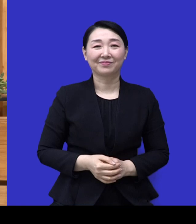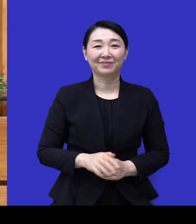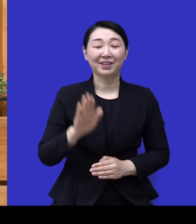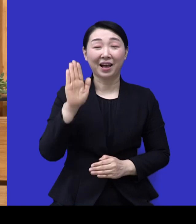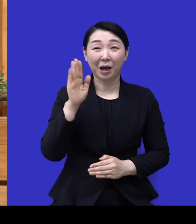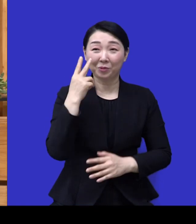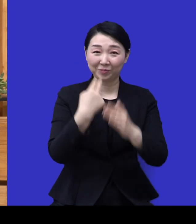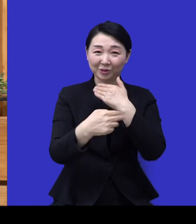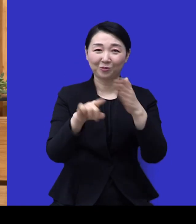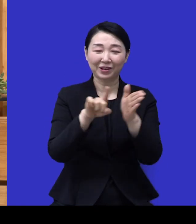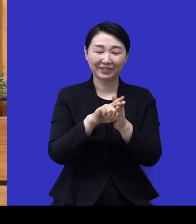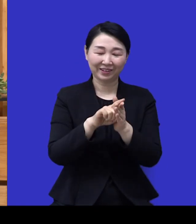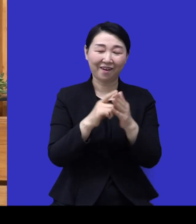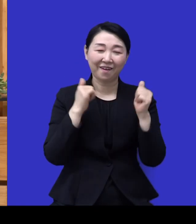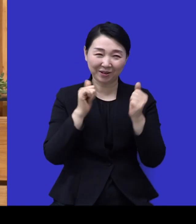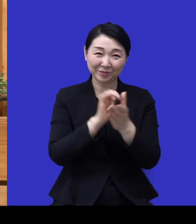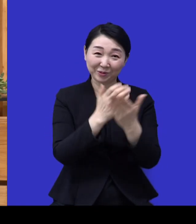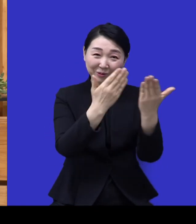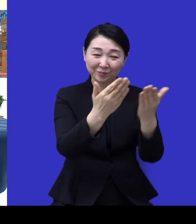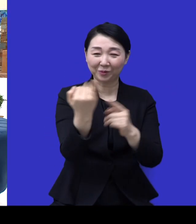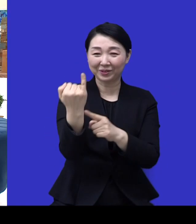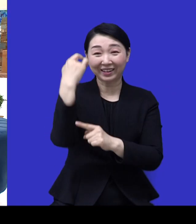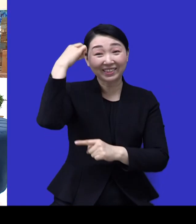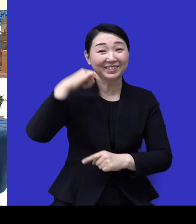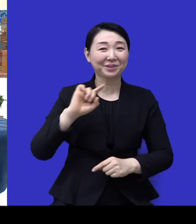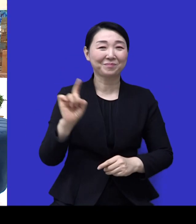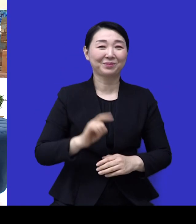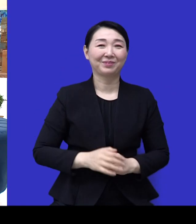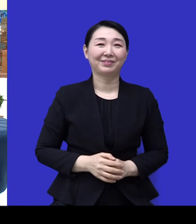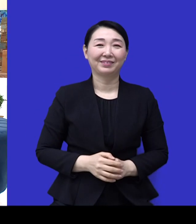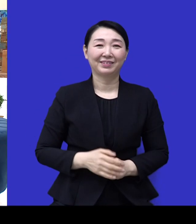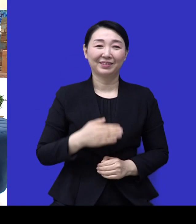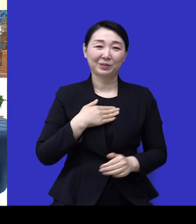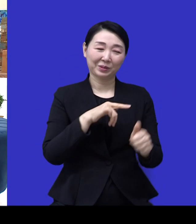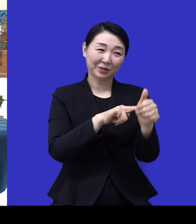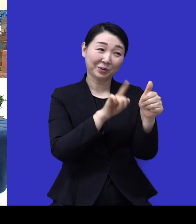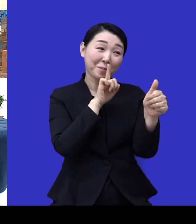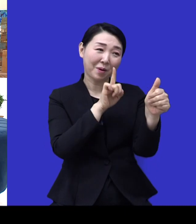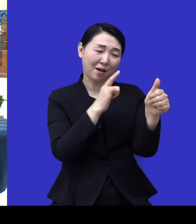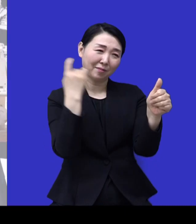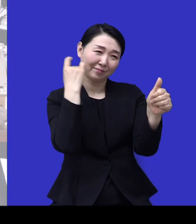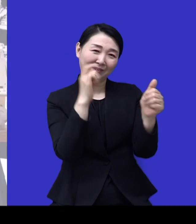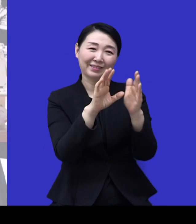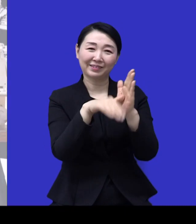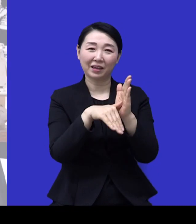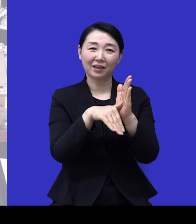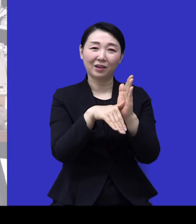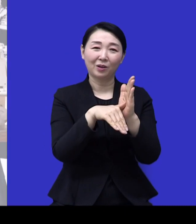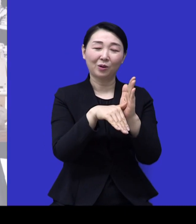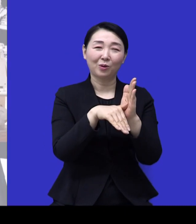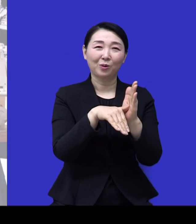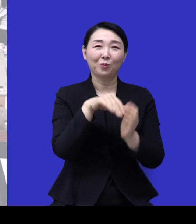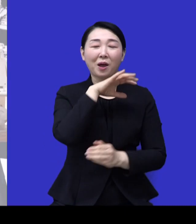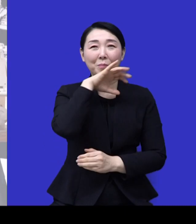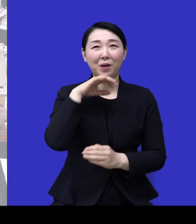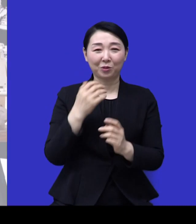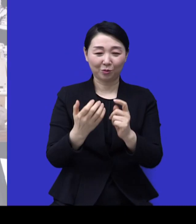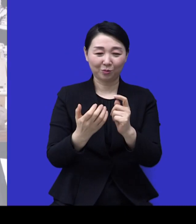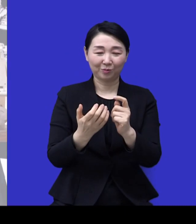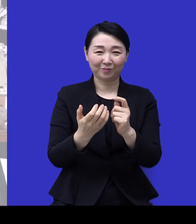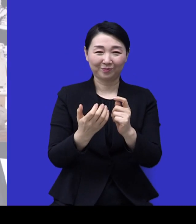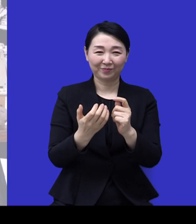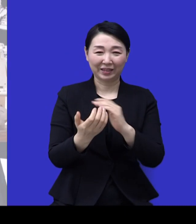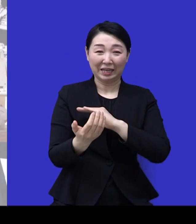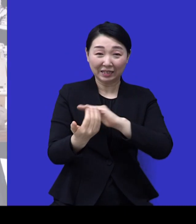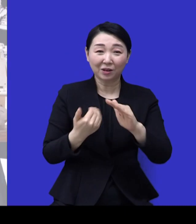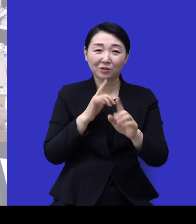앞으로도 그 비전 위해서 저희도 열심히 기도하겠고 우리 연일 자매 어떠셨어요? 저는 장로님 말씀 들으면서 그 베드로전서 말씀이 생각났는데요.